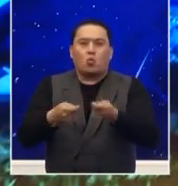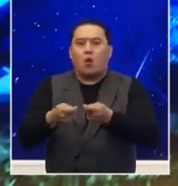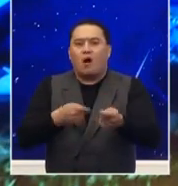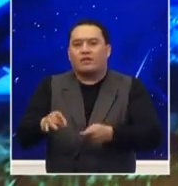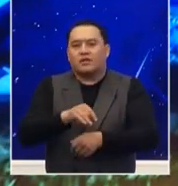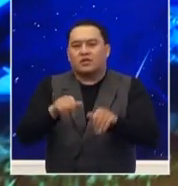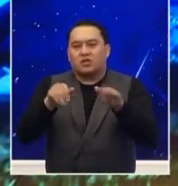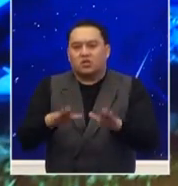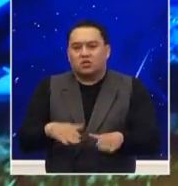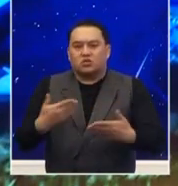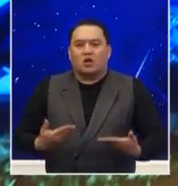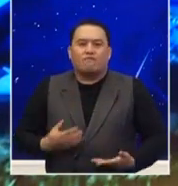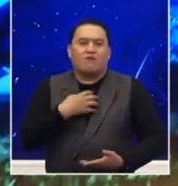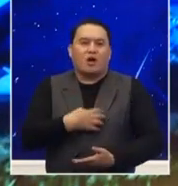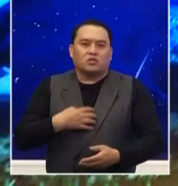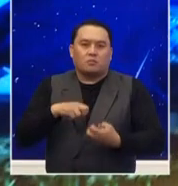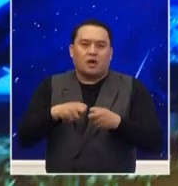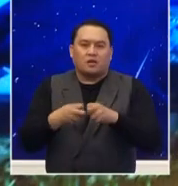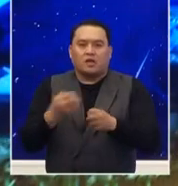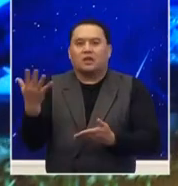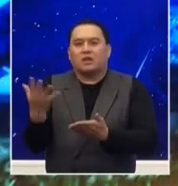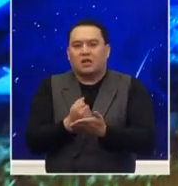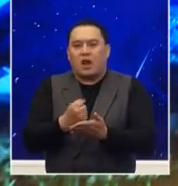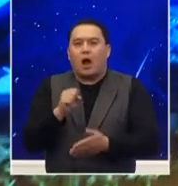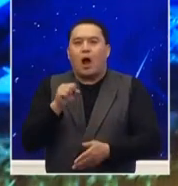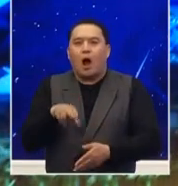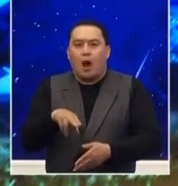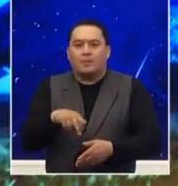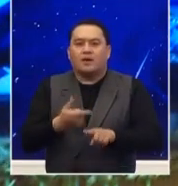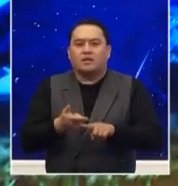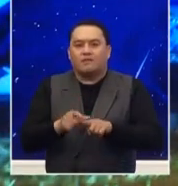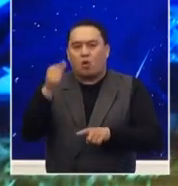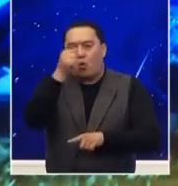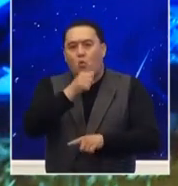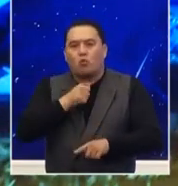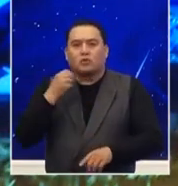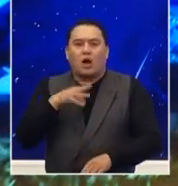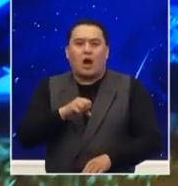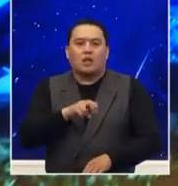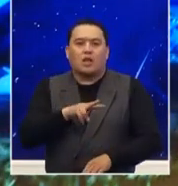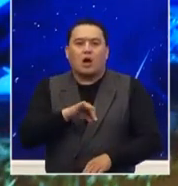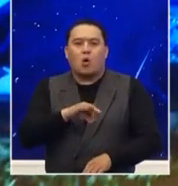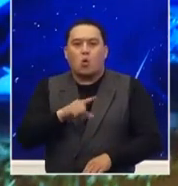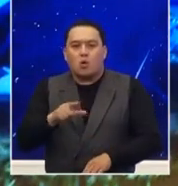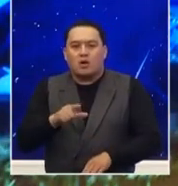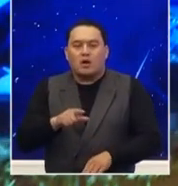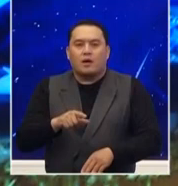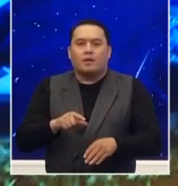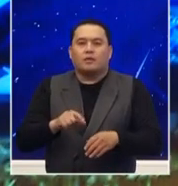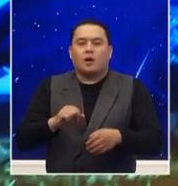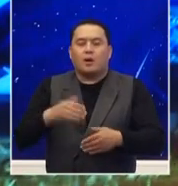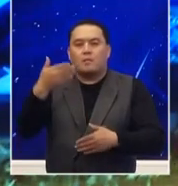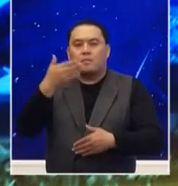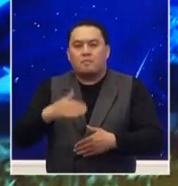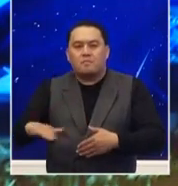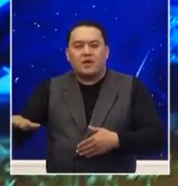региона, решение жизненно важной проблемы найдено. С апреля текущего года в долине Жемчужного озера Казахстана ведется